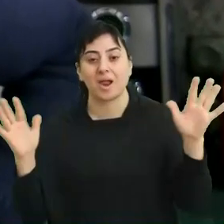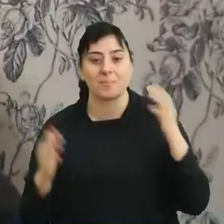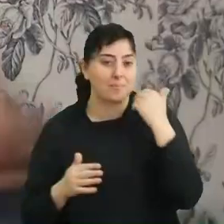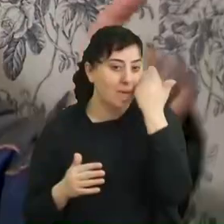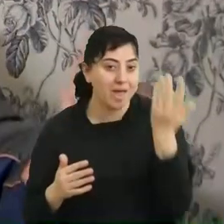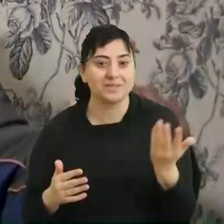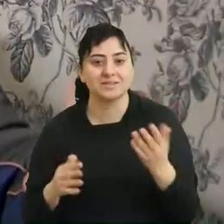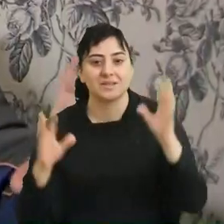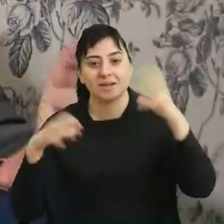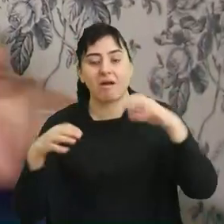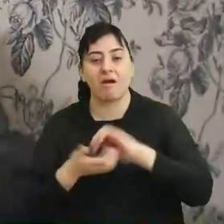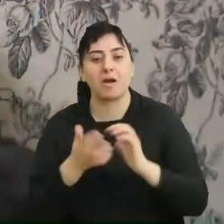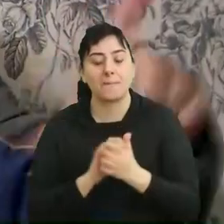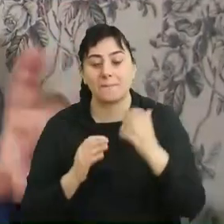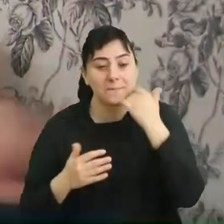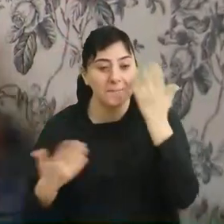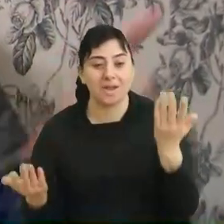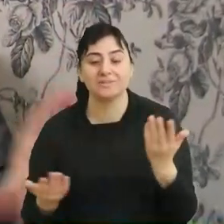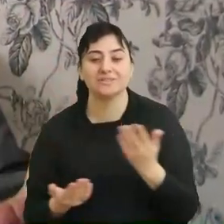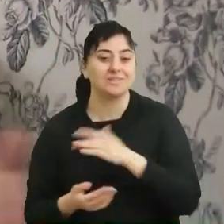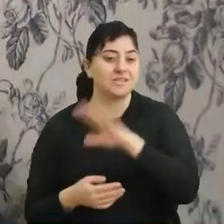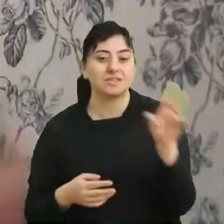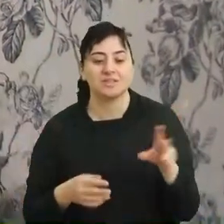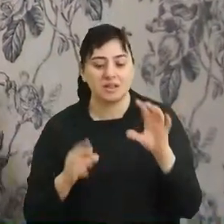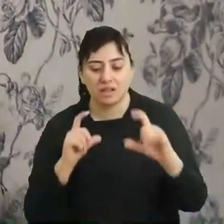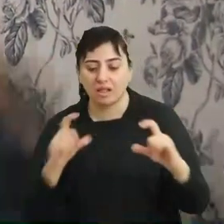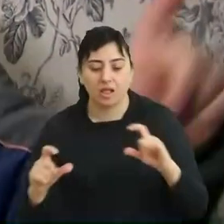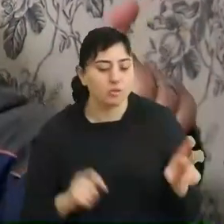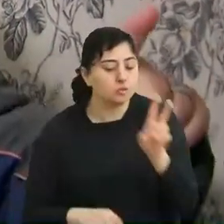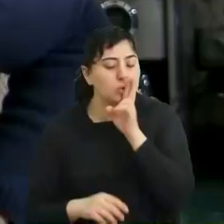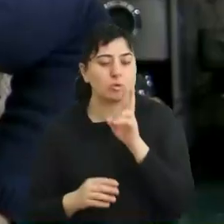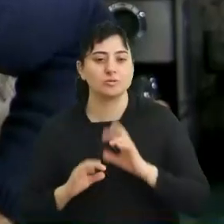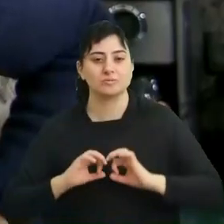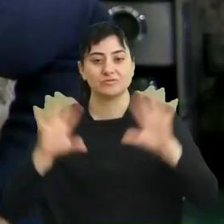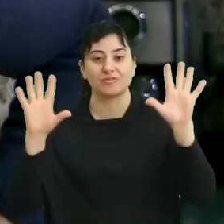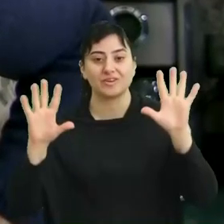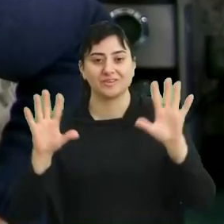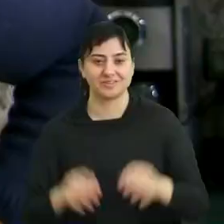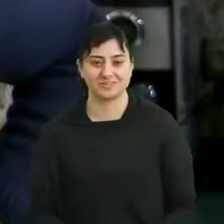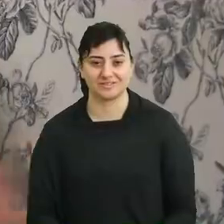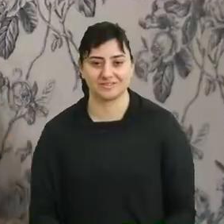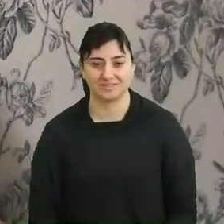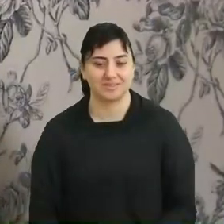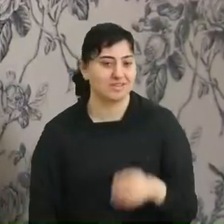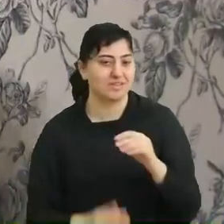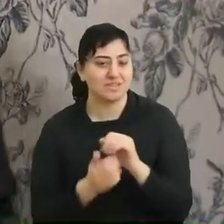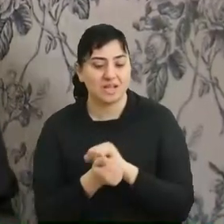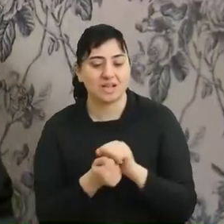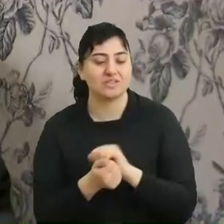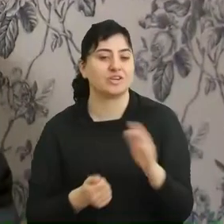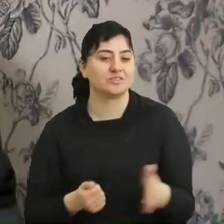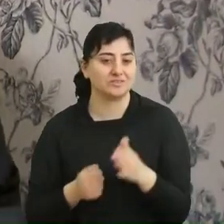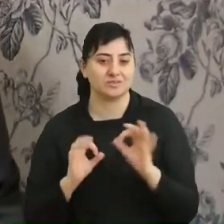beyazı, kar beyazı. Bütün lekelere son. Flash, flash, flash. Flash, flash, flash. Deterjan,